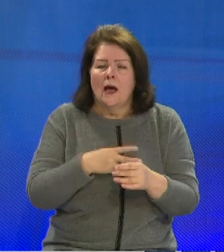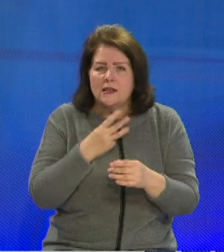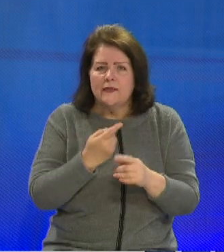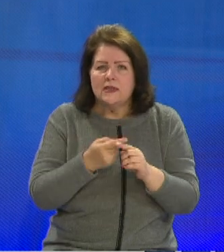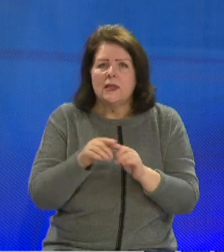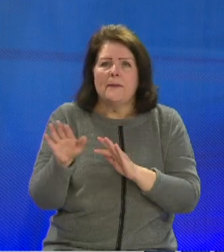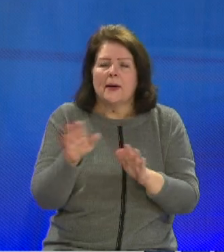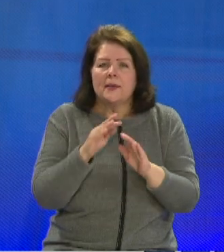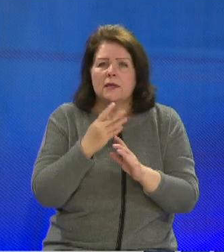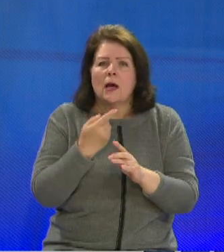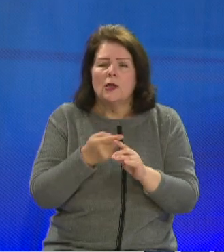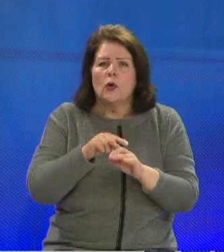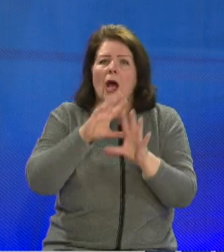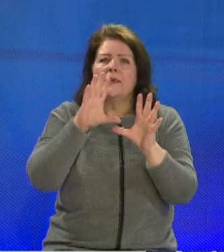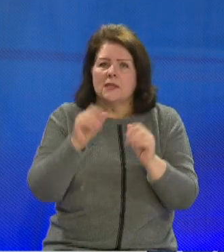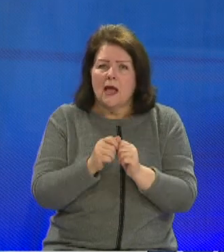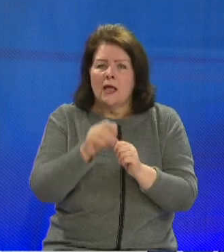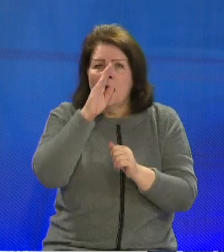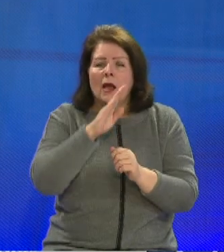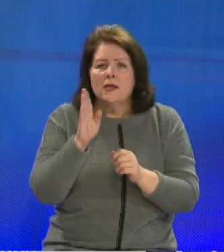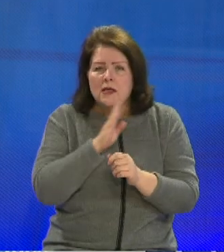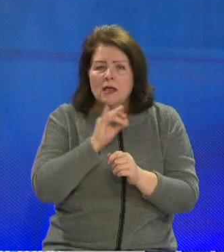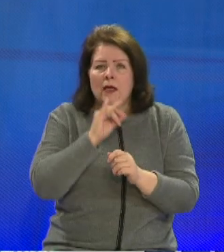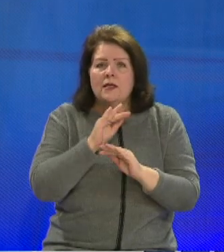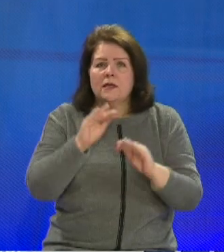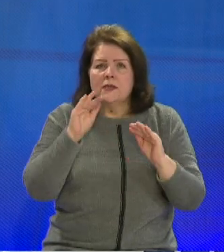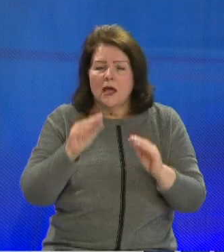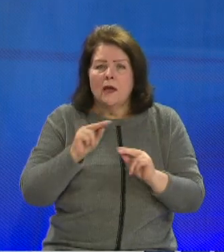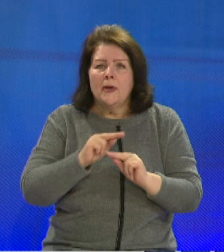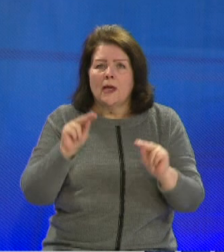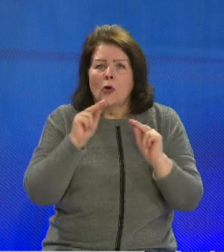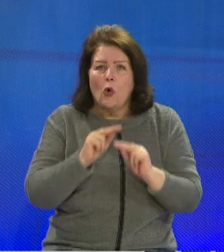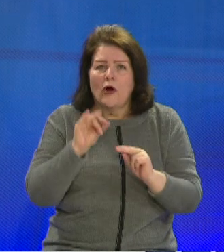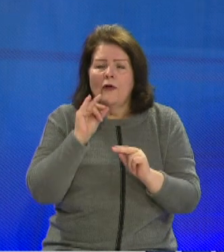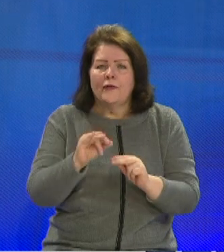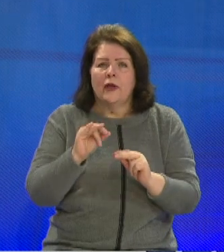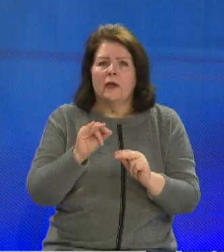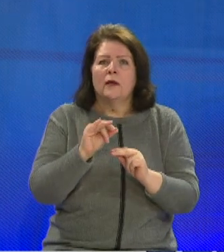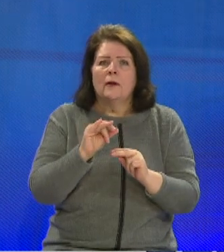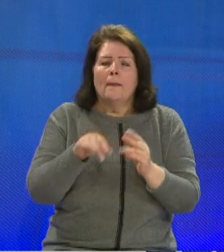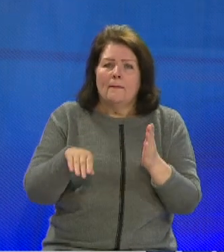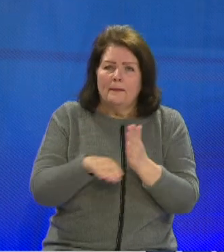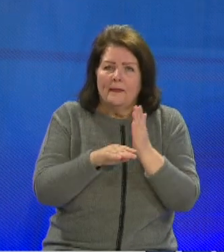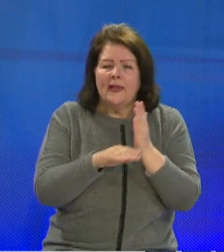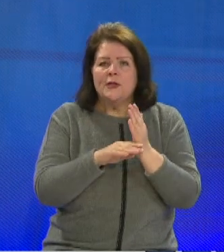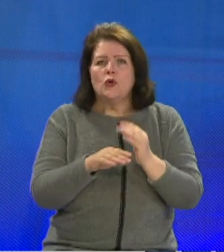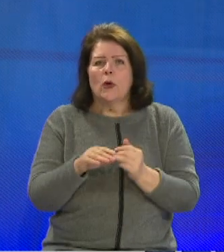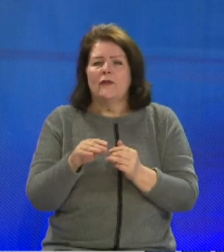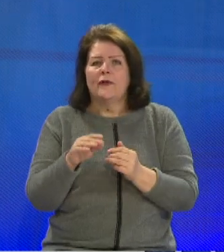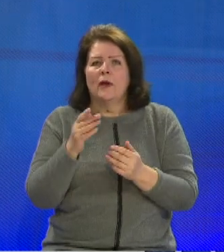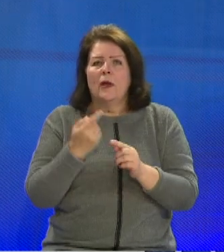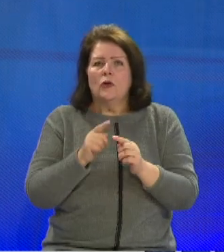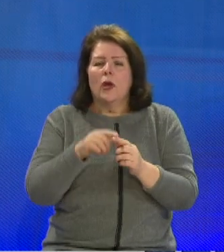мероприятие, которое объединяет и детей, и родителей, и педагогических работников, и волонтеров. Волонтеры имеют возможность